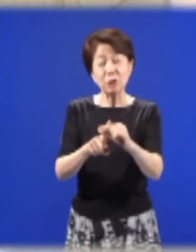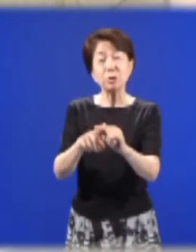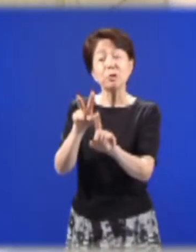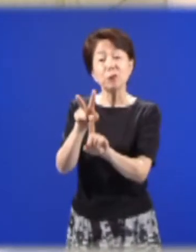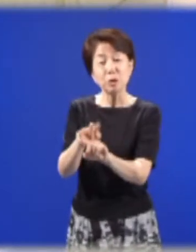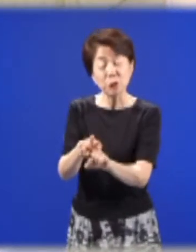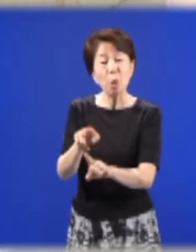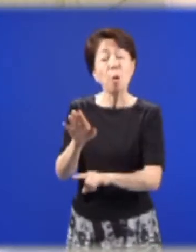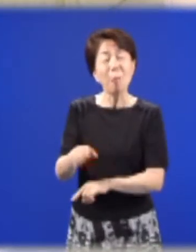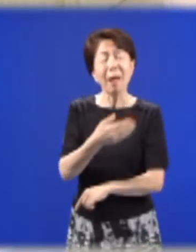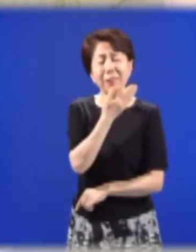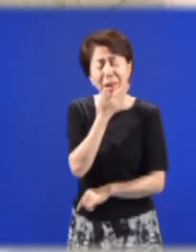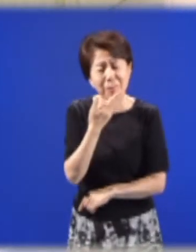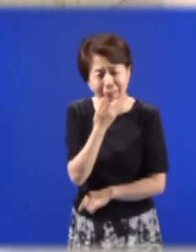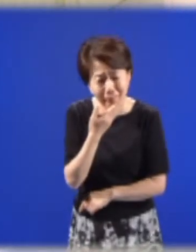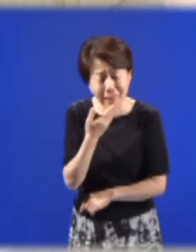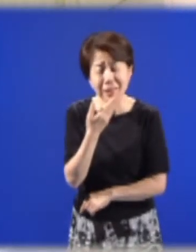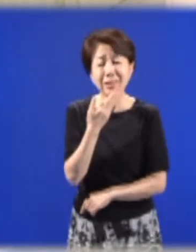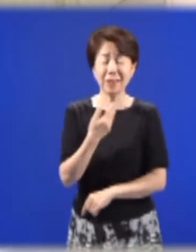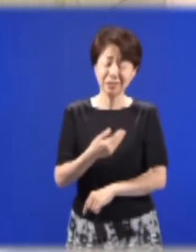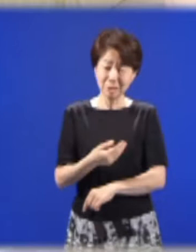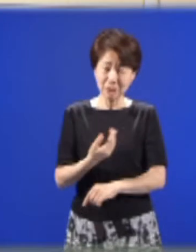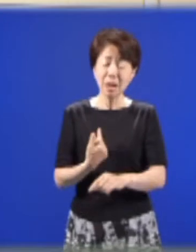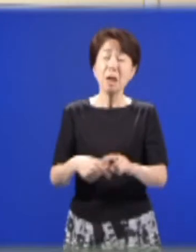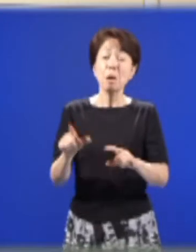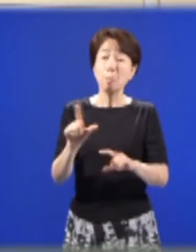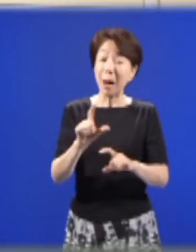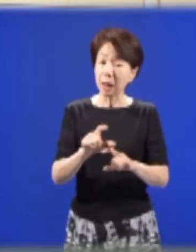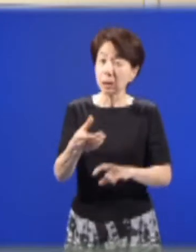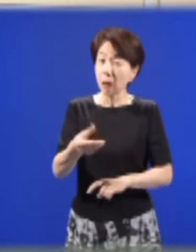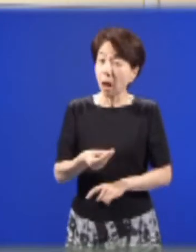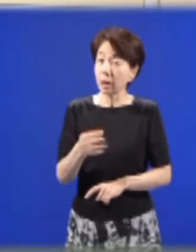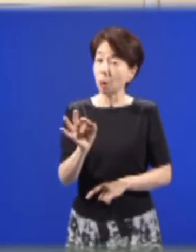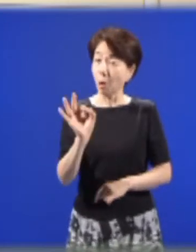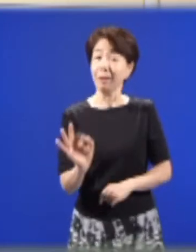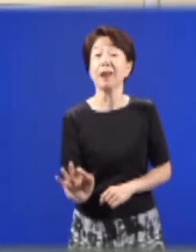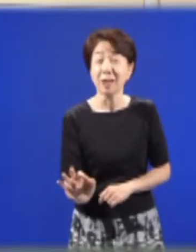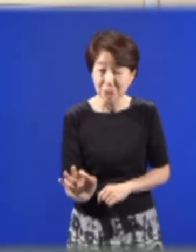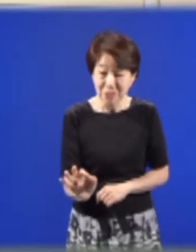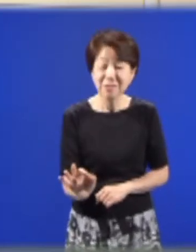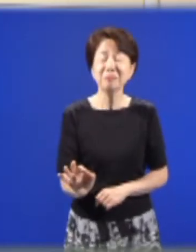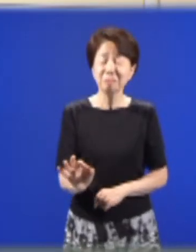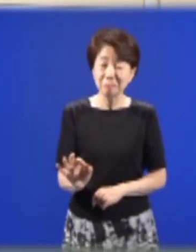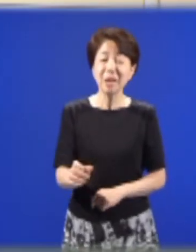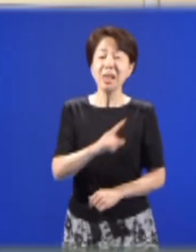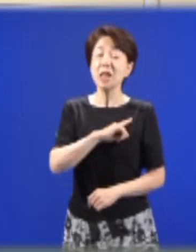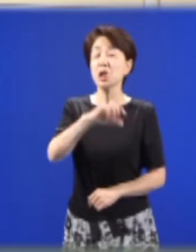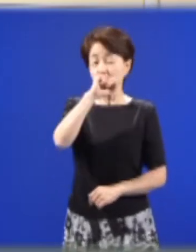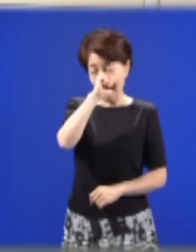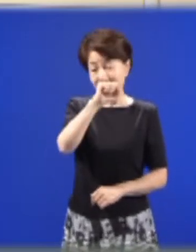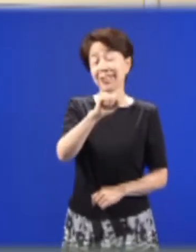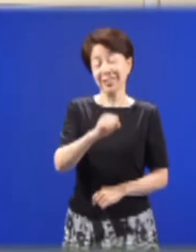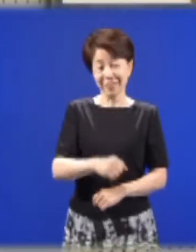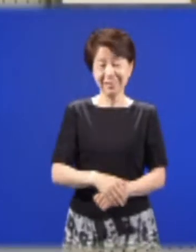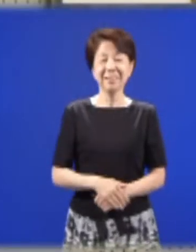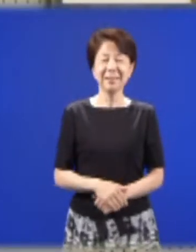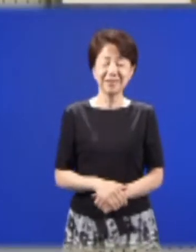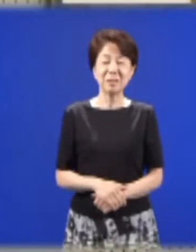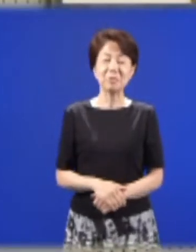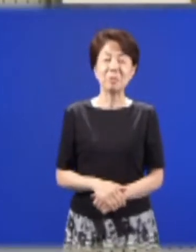こんな便利で使いやすい、でましてやそれに料金も安いってことで一番借りやすいです